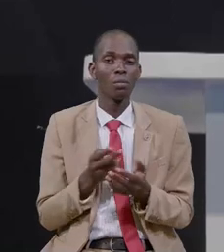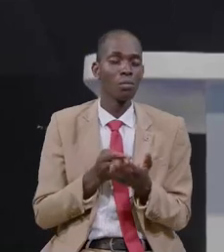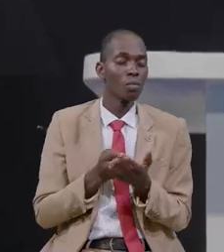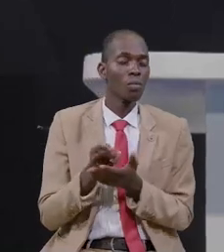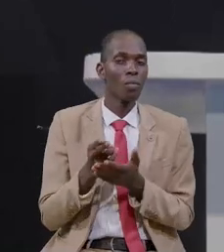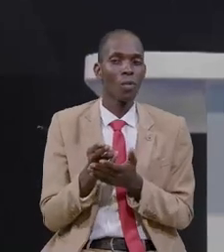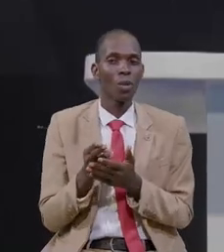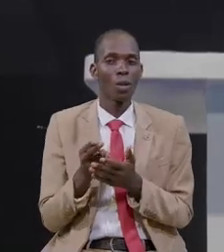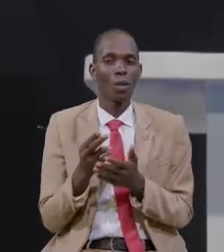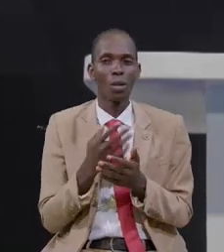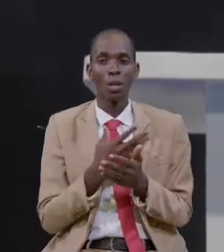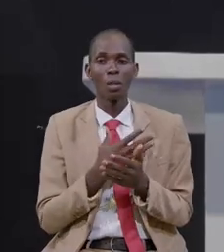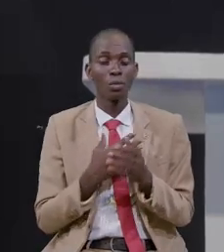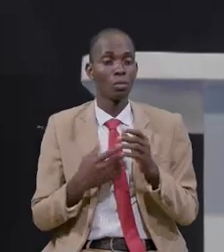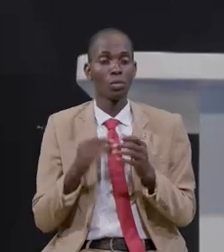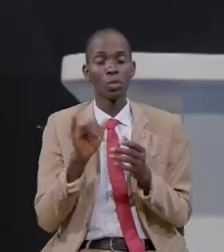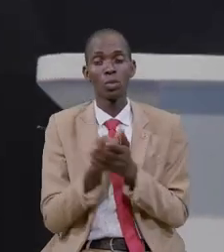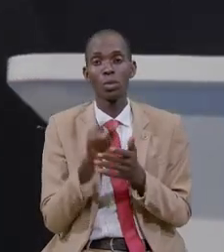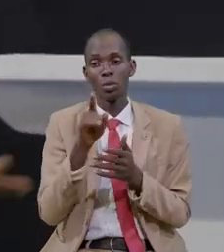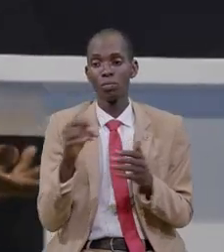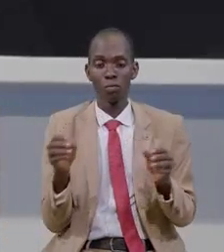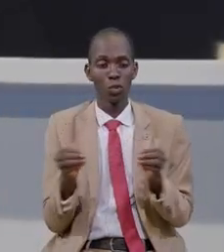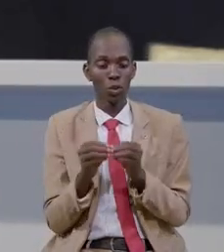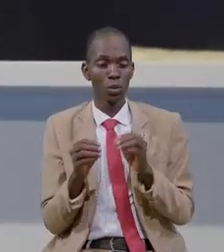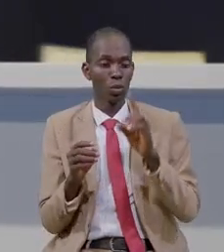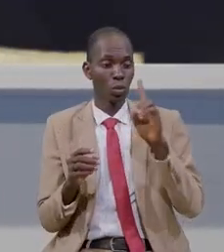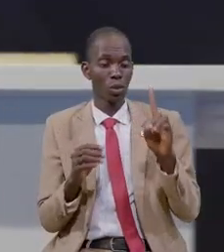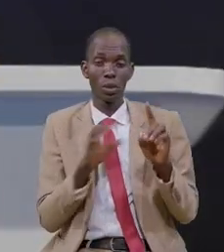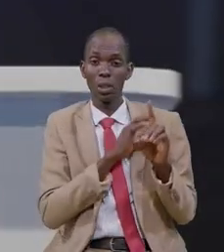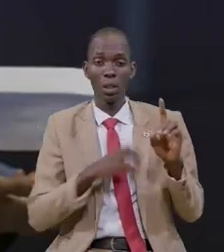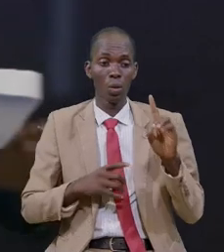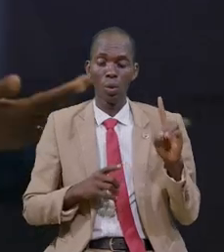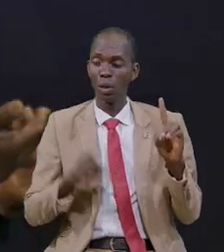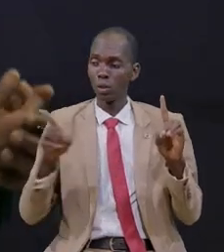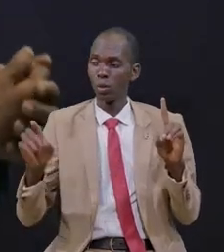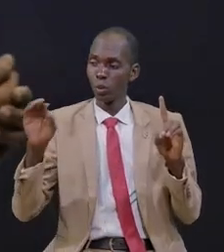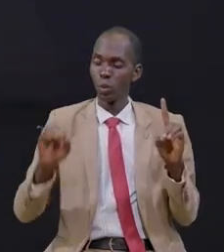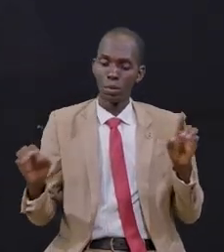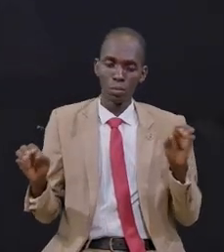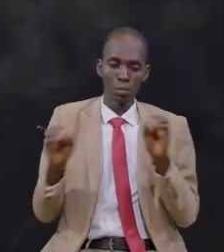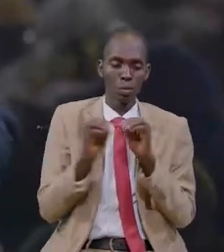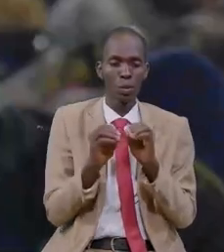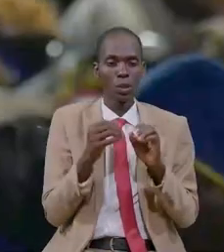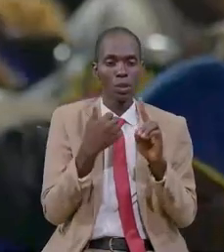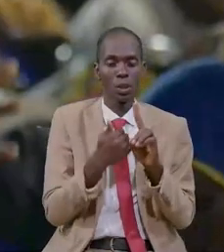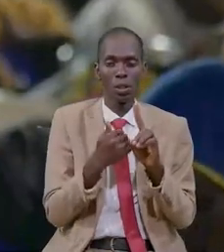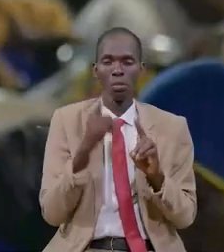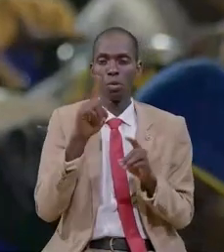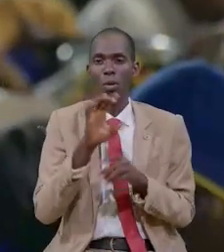cette 1 intégrale se joint à ton 0, ça devient 10, ça devient 100, ça devient